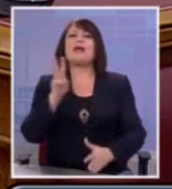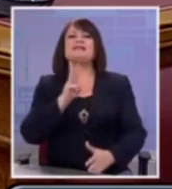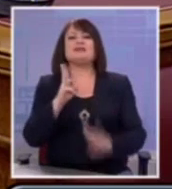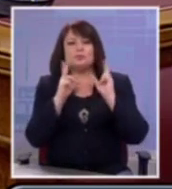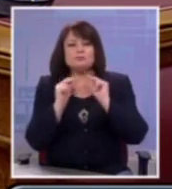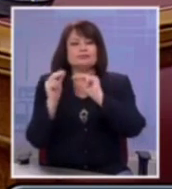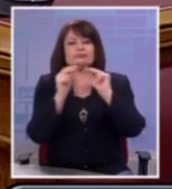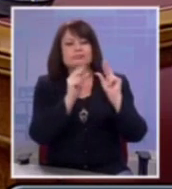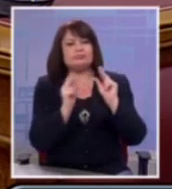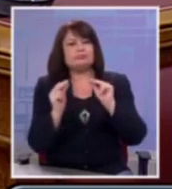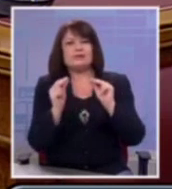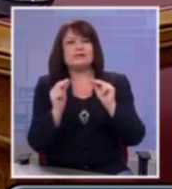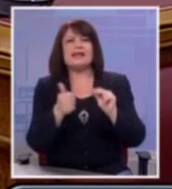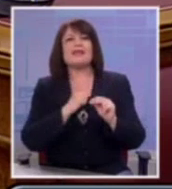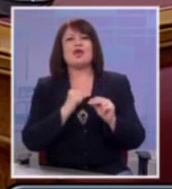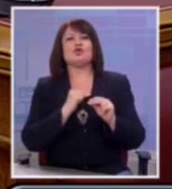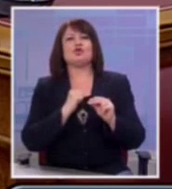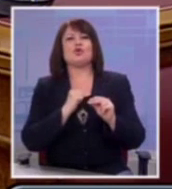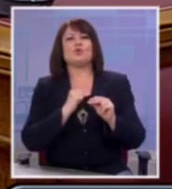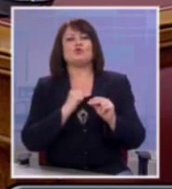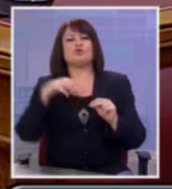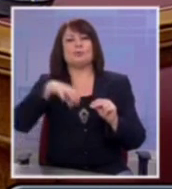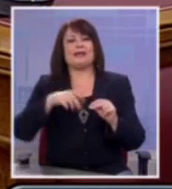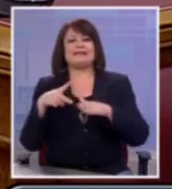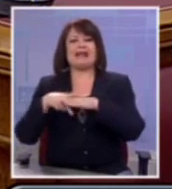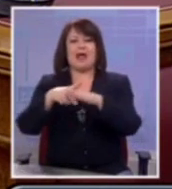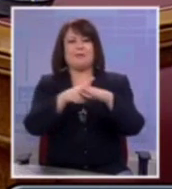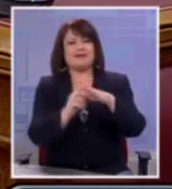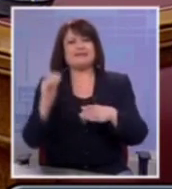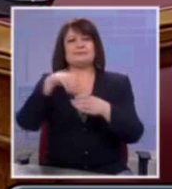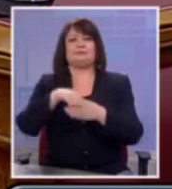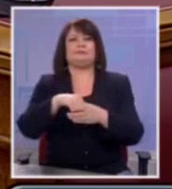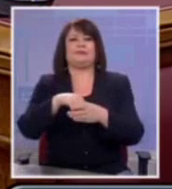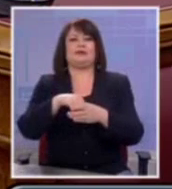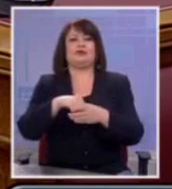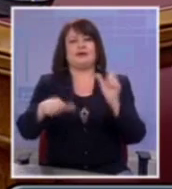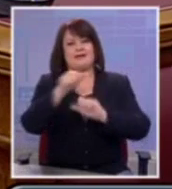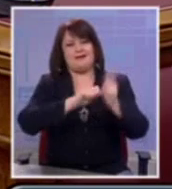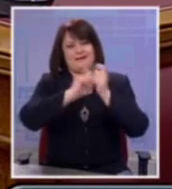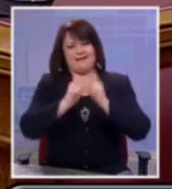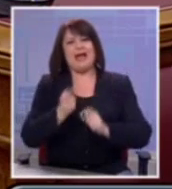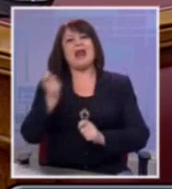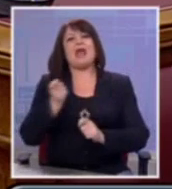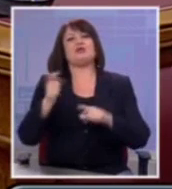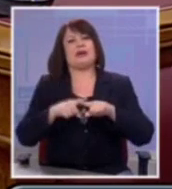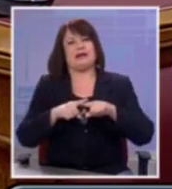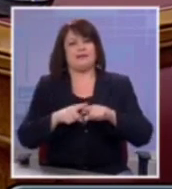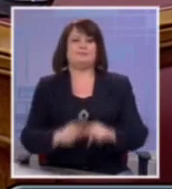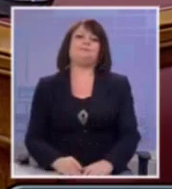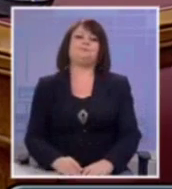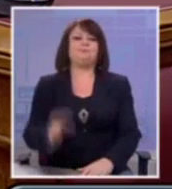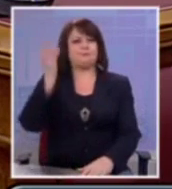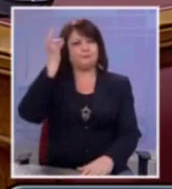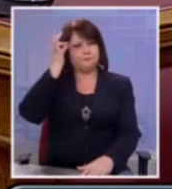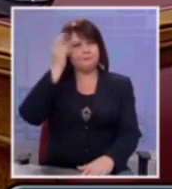την συμμετοχή του ιδιωτικού τομέα, δηλαδή των τραπεζών τους, σε μια άμεση αναδιάρθρωση του χρέους. Και βέβαια τόσο οι